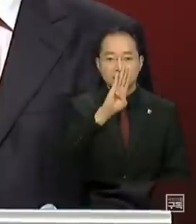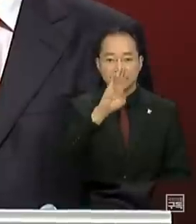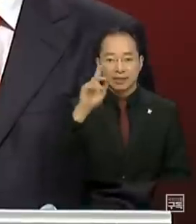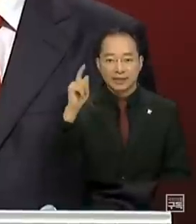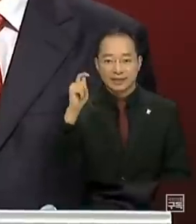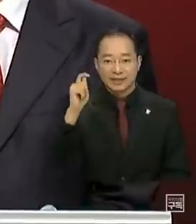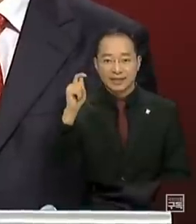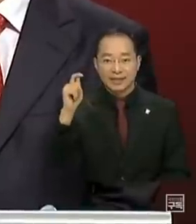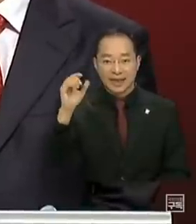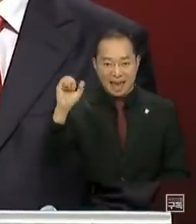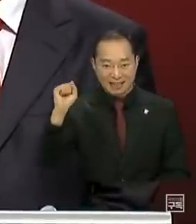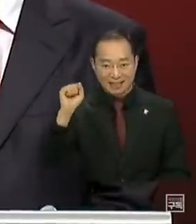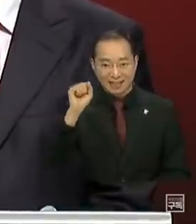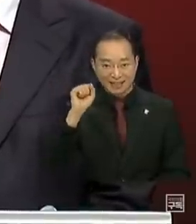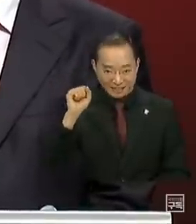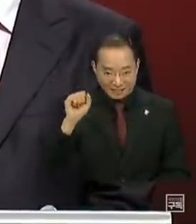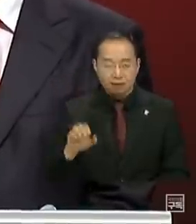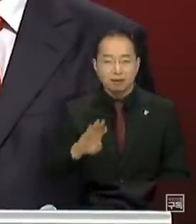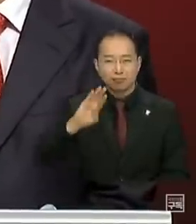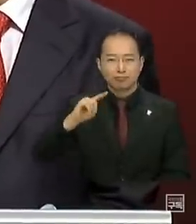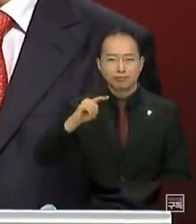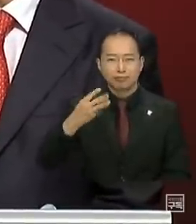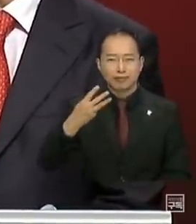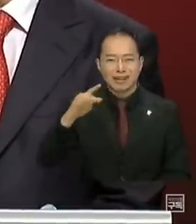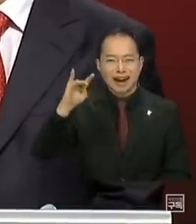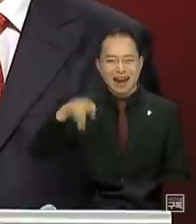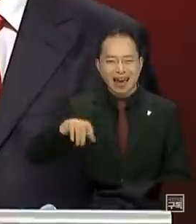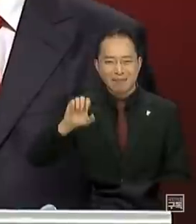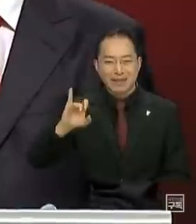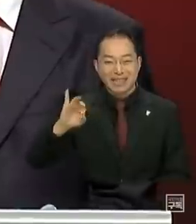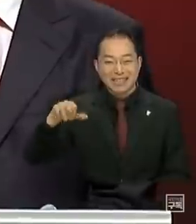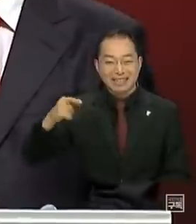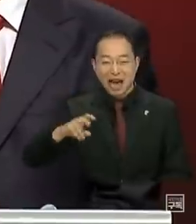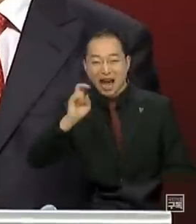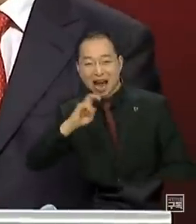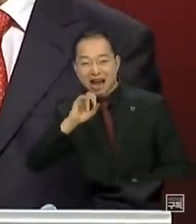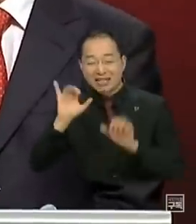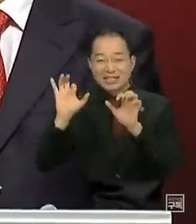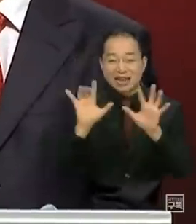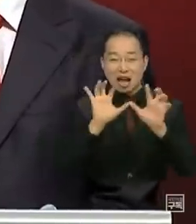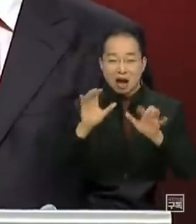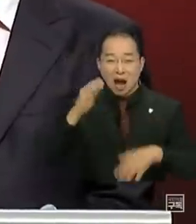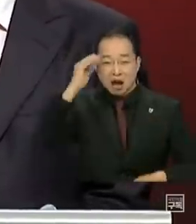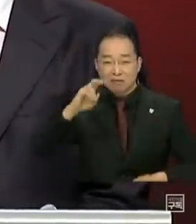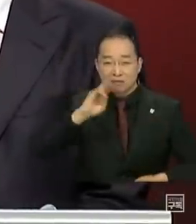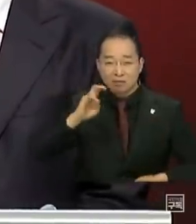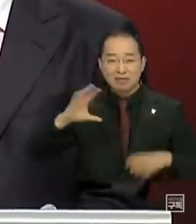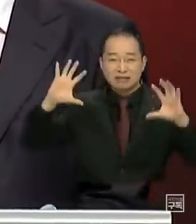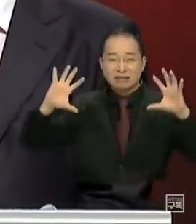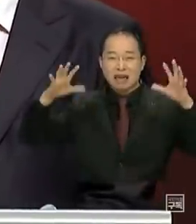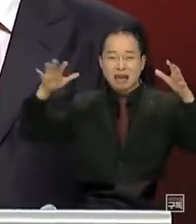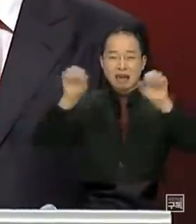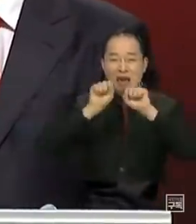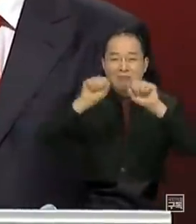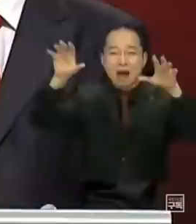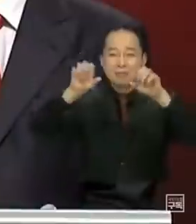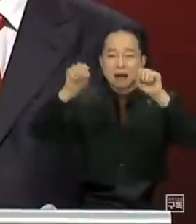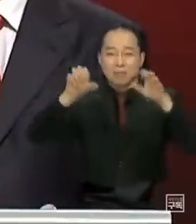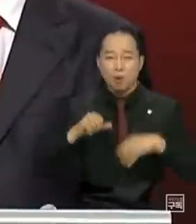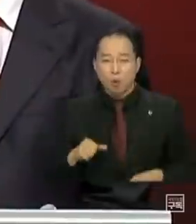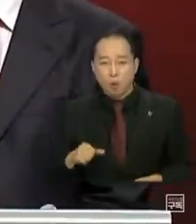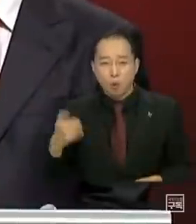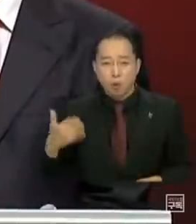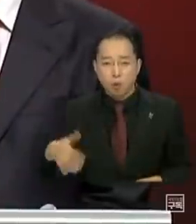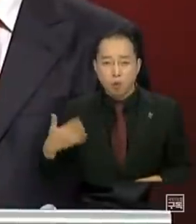BTS라든지 또 블랙핑크라든지 그런 분들이 우리 K-POP을 세계에 전파하고 있는 것도